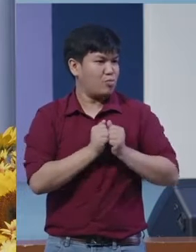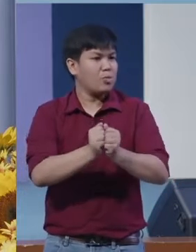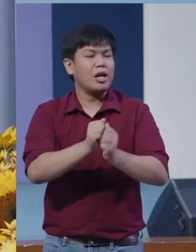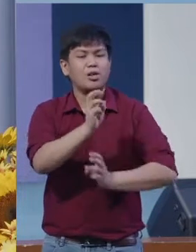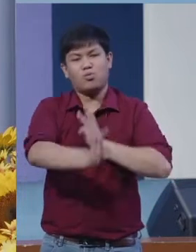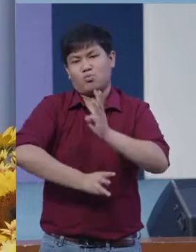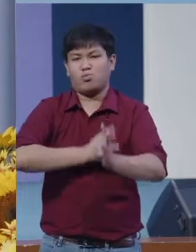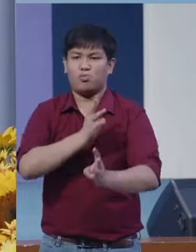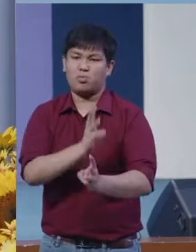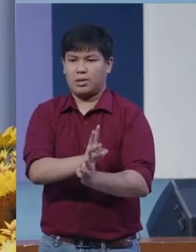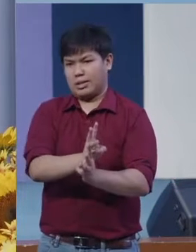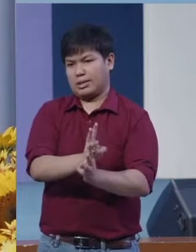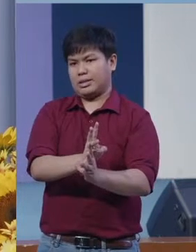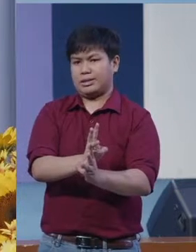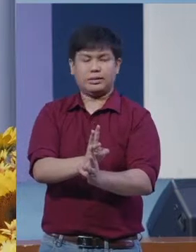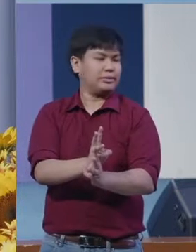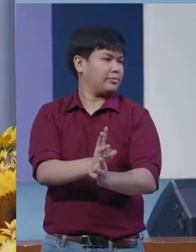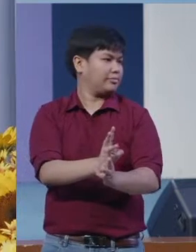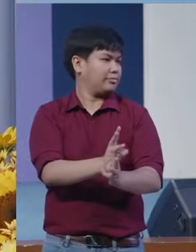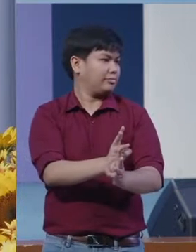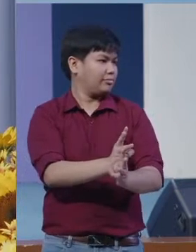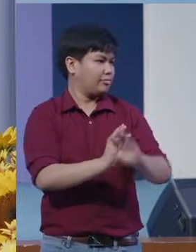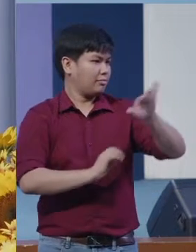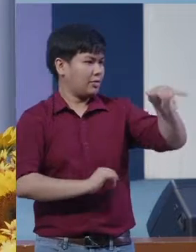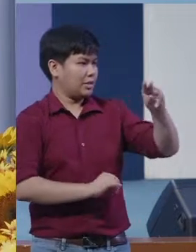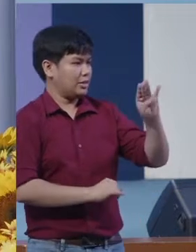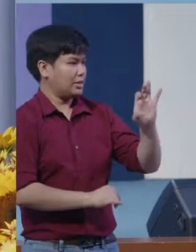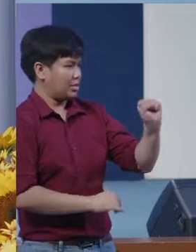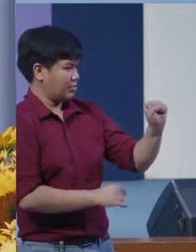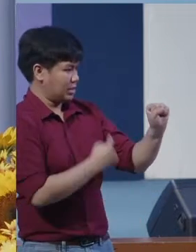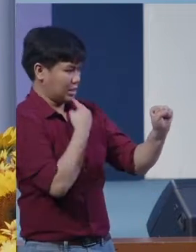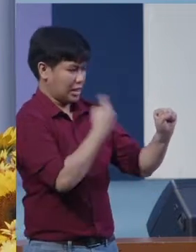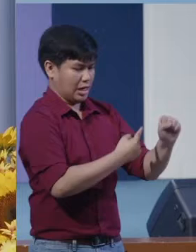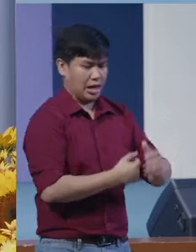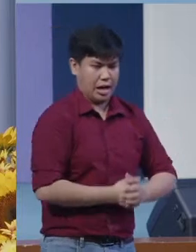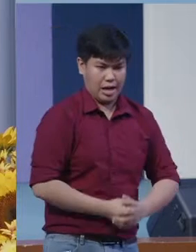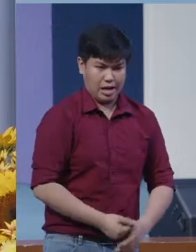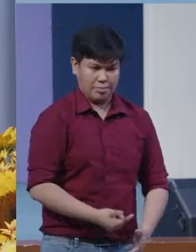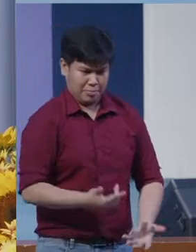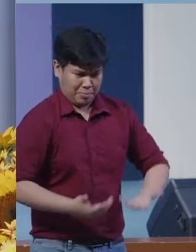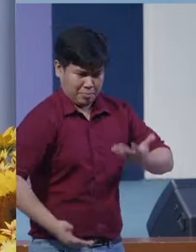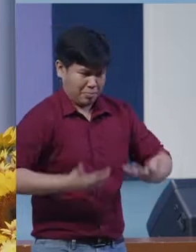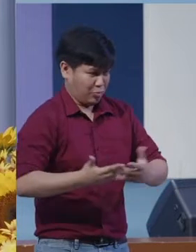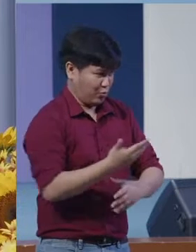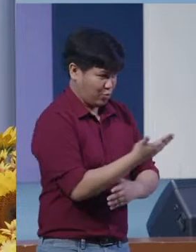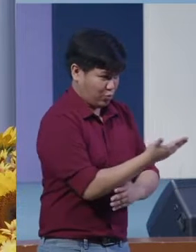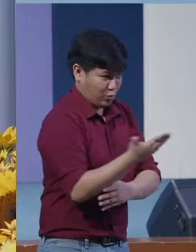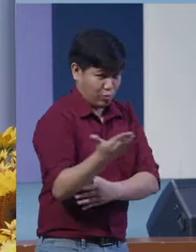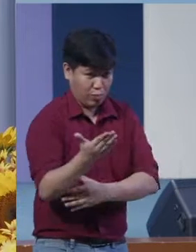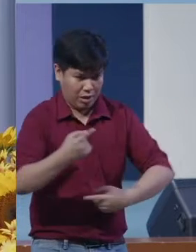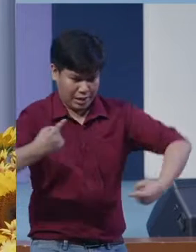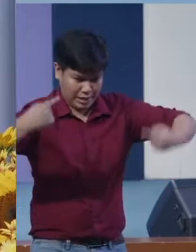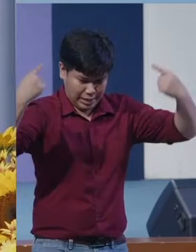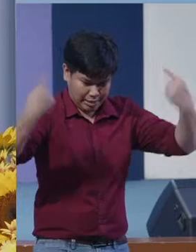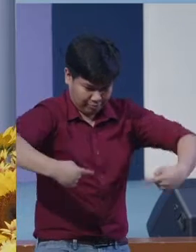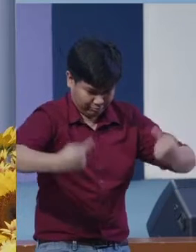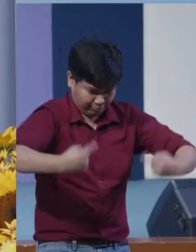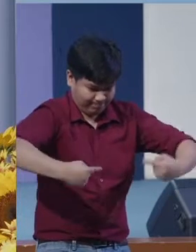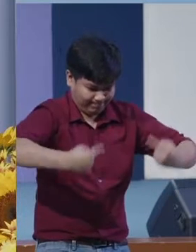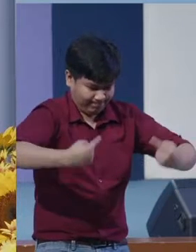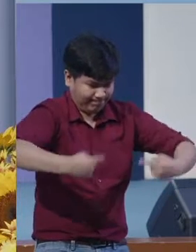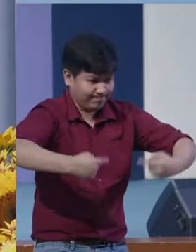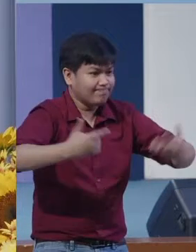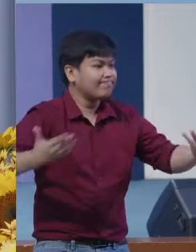immediate context ng James chapter 4 verse 11. Meron po sigurong mga nag-aaway sa loob